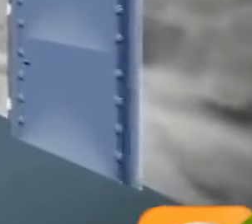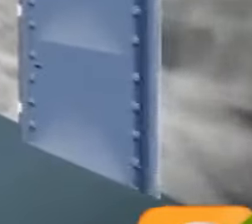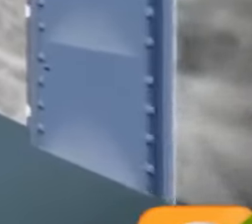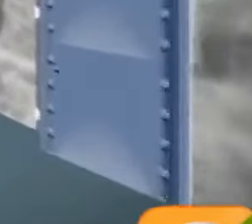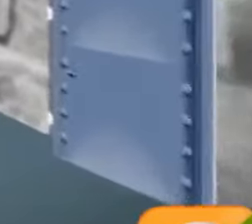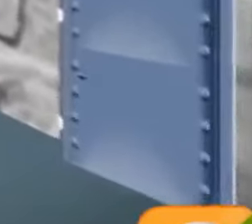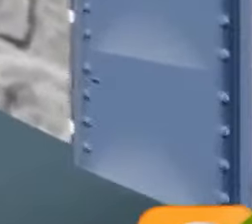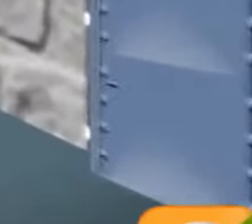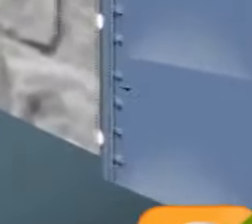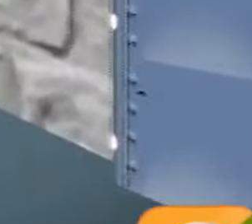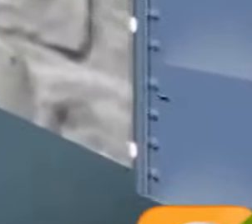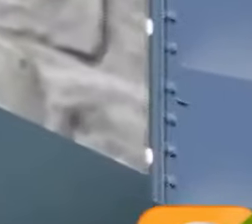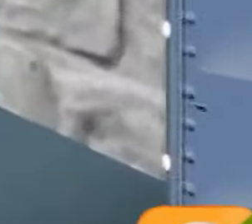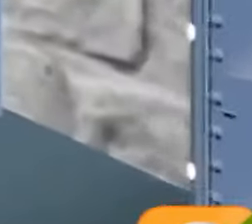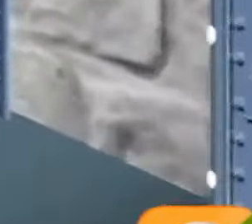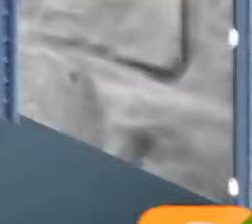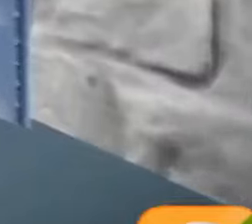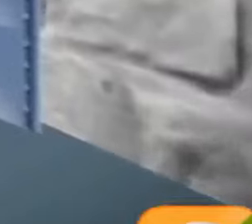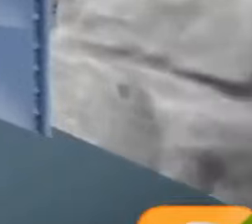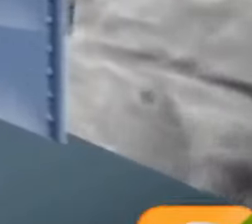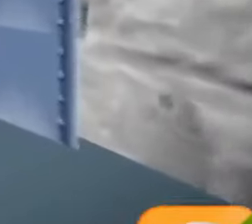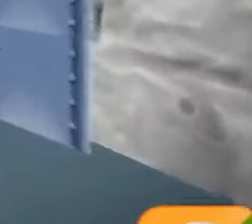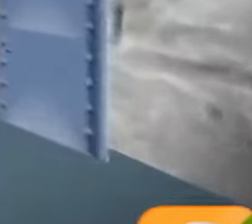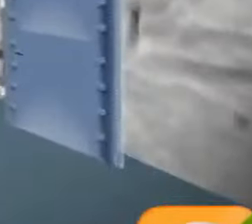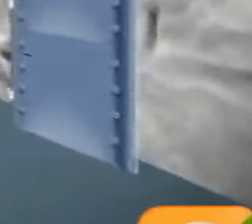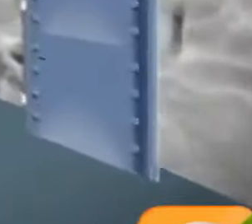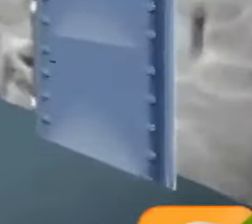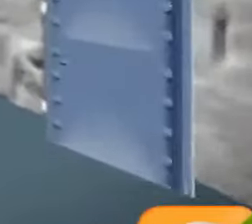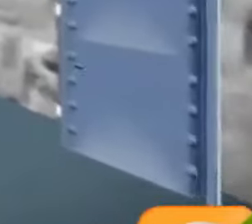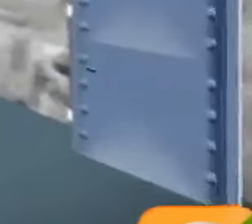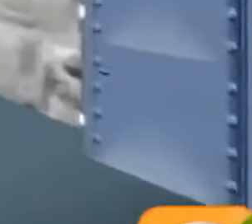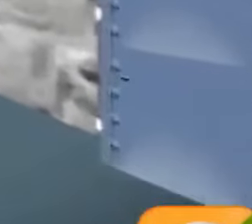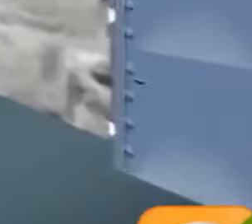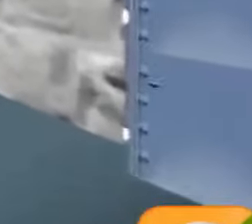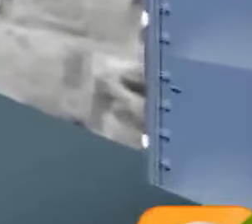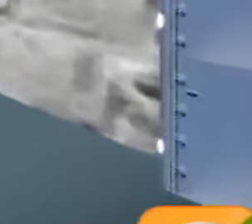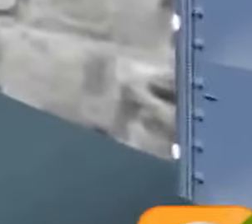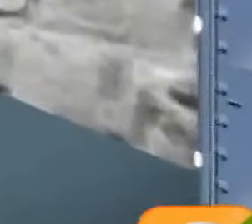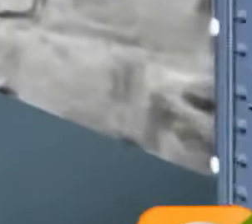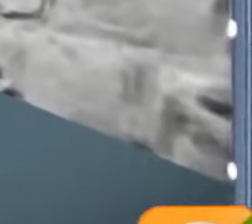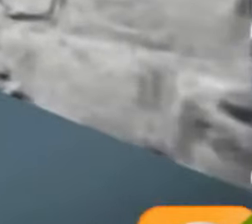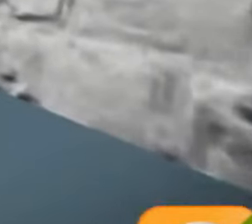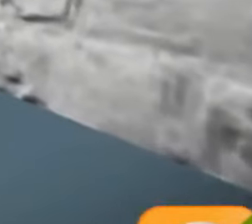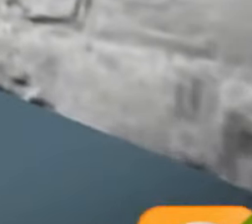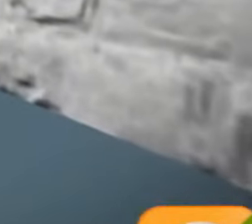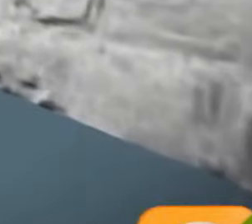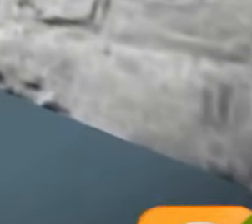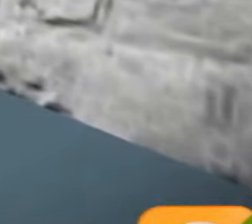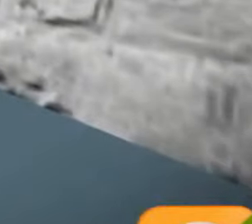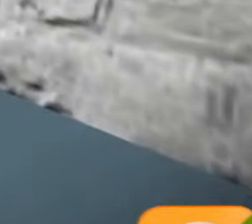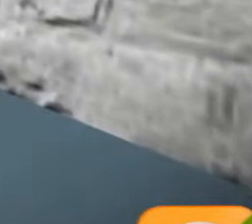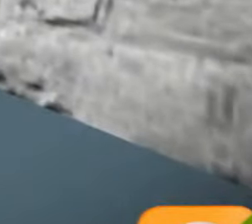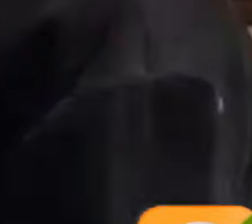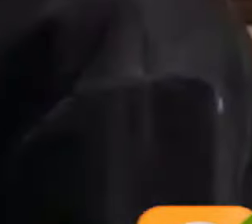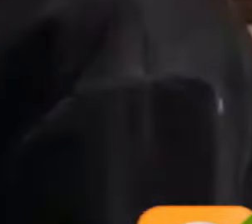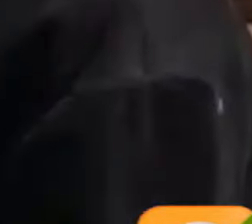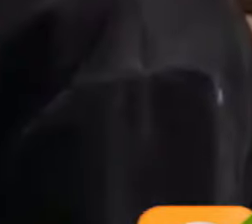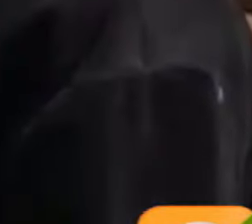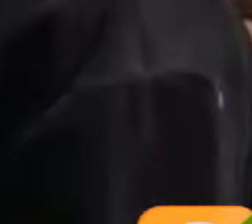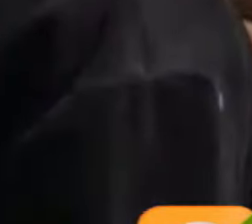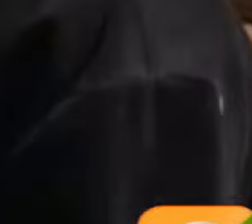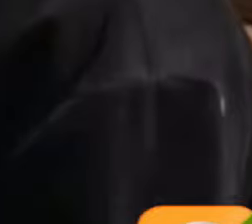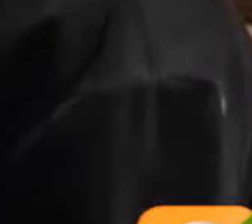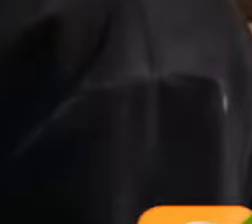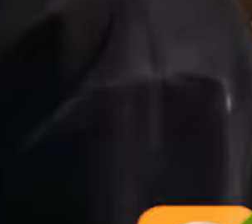Collins Jumaisi, mshukiwa wa mauaji ya Kware. Maafisa watano walikuwa kwenye zamu usiku wa uhalifu kituoni: